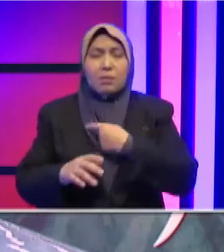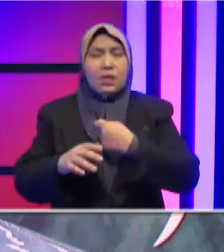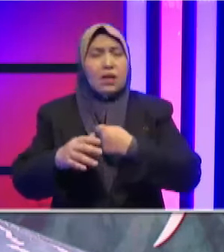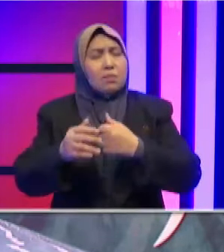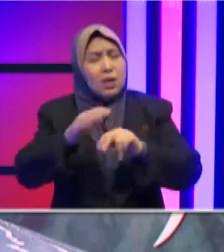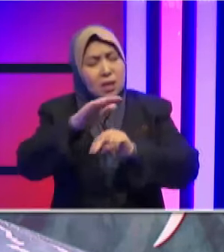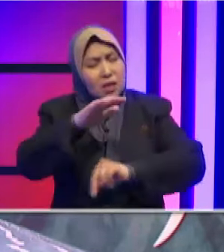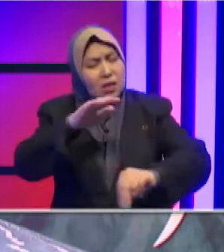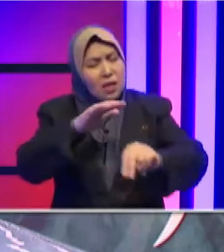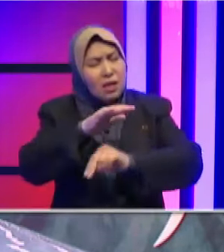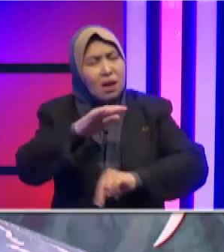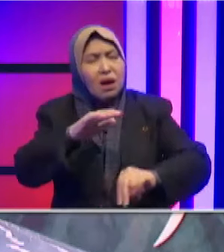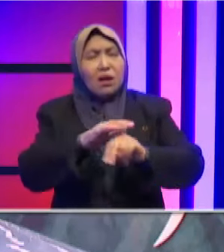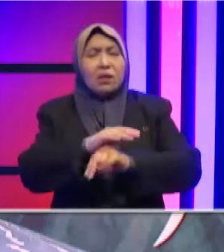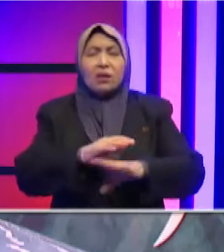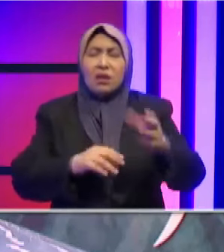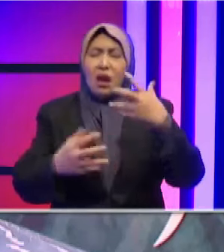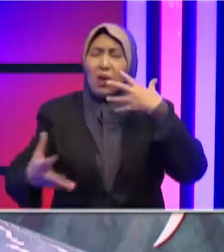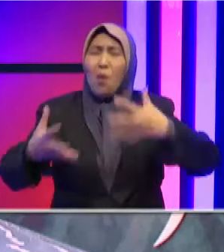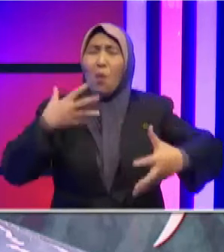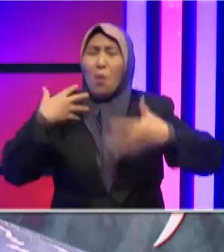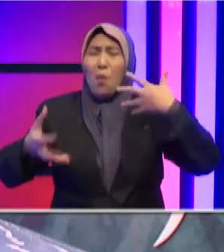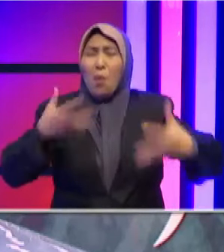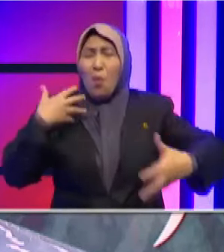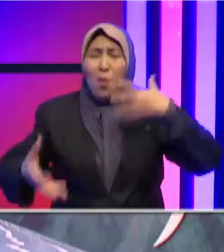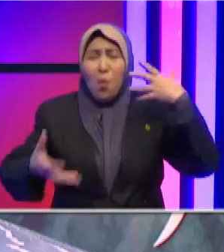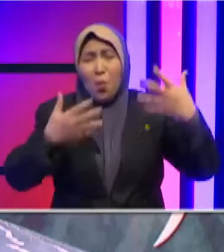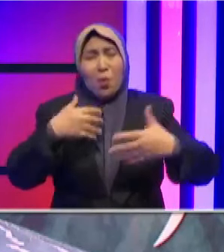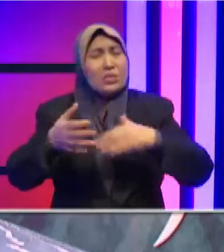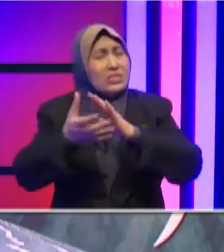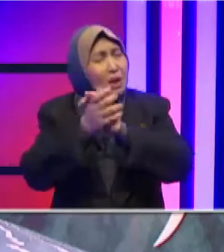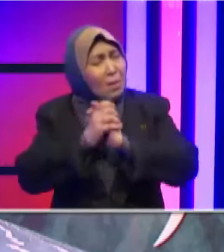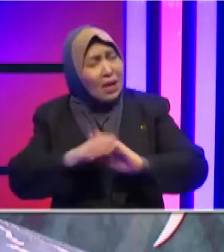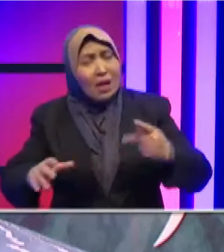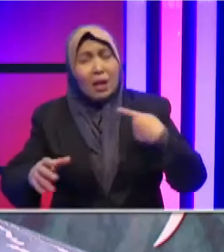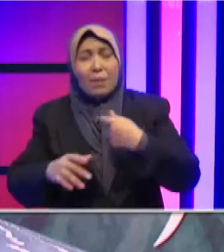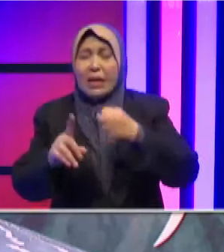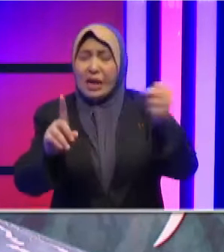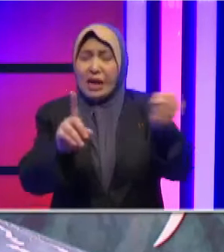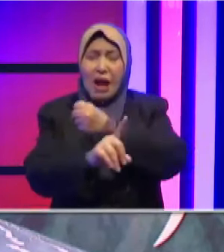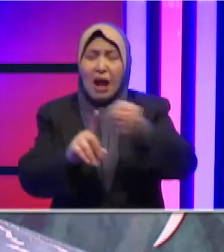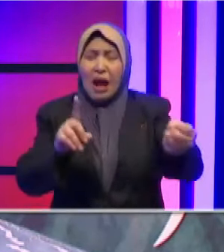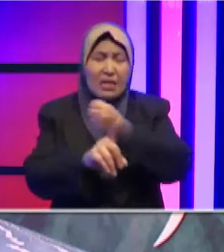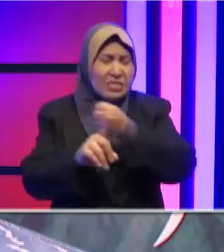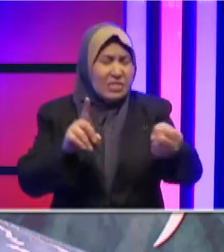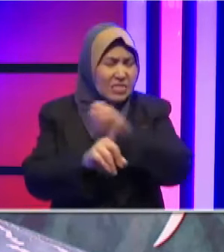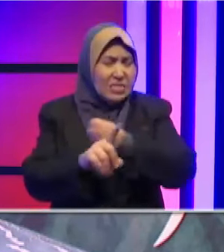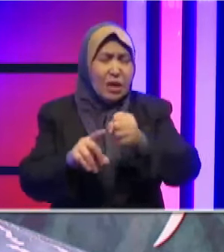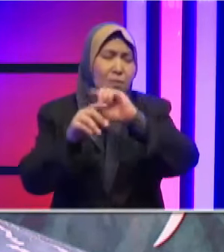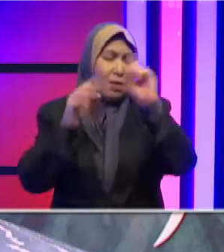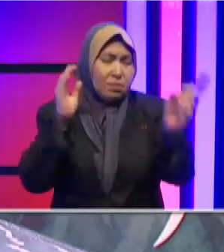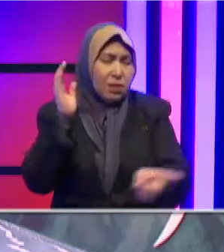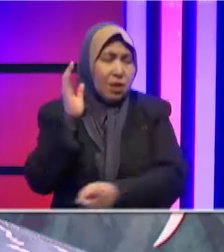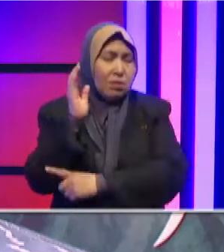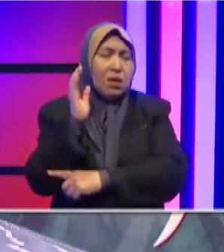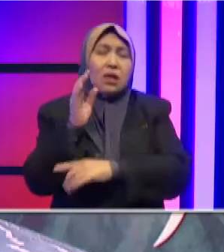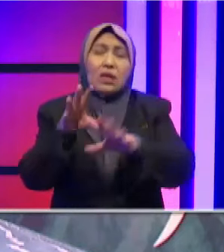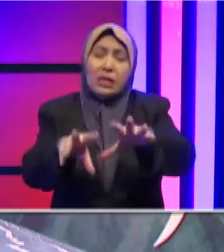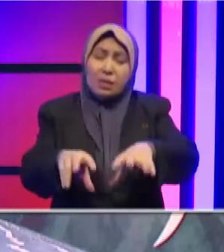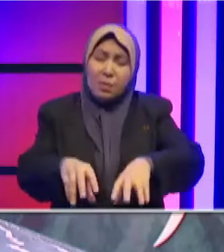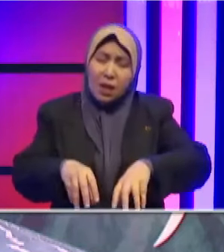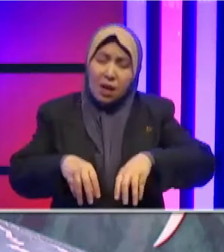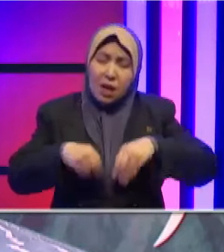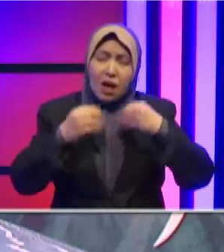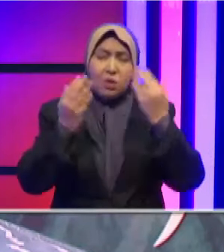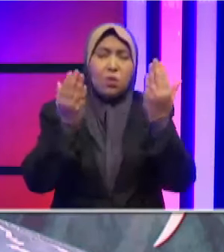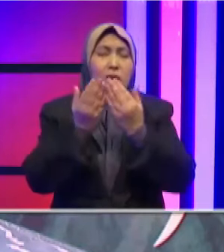neraka jahanam Ya Allah dan kepanasannya Ya Allah jauhkanlah kami Wu daripada azab sengsara Ya Allah terima kalah doa kami